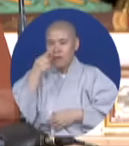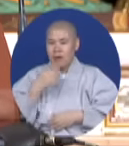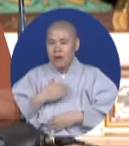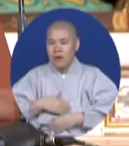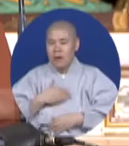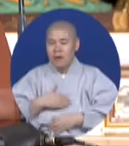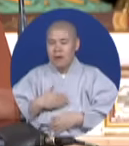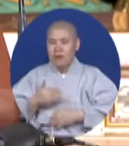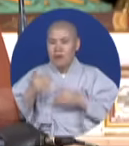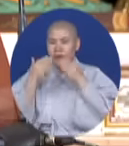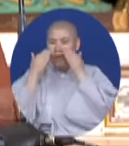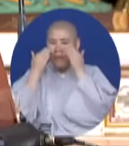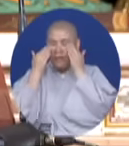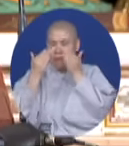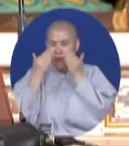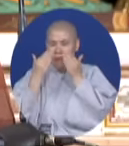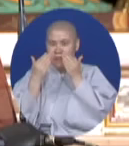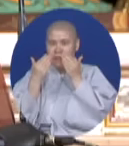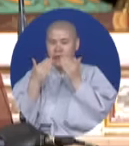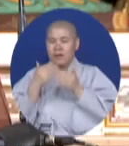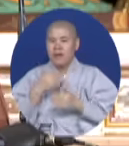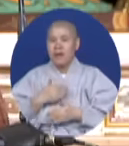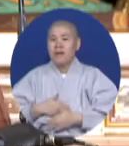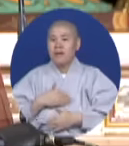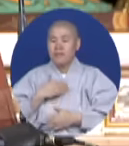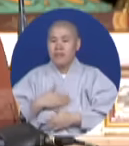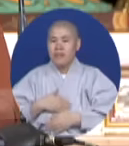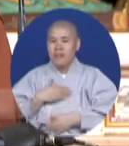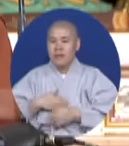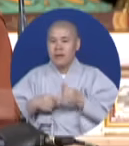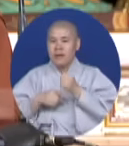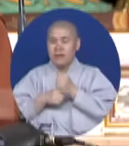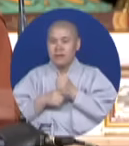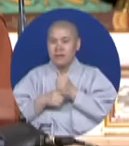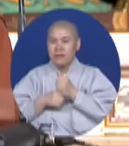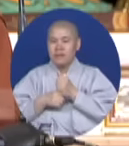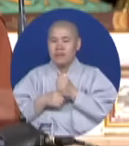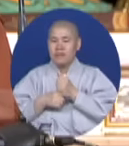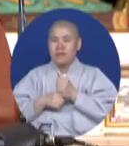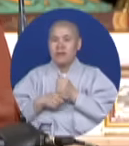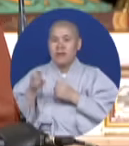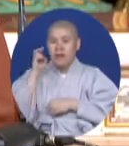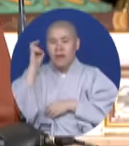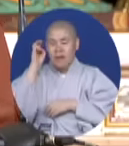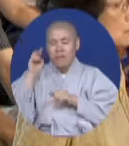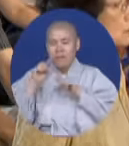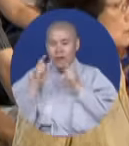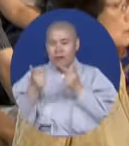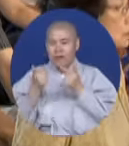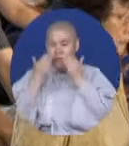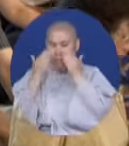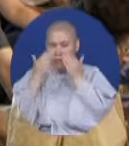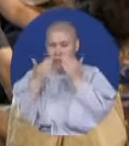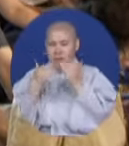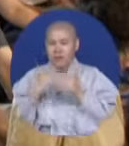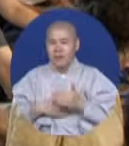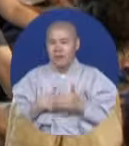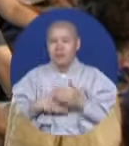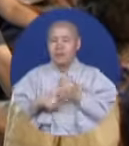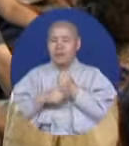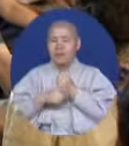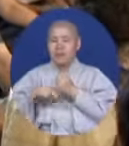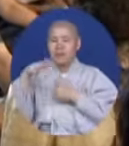아주 확정적으로 아는 거예요. 확정이지 그거는 뭐 짐작이 아닙니다. 확정이에요. 확정